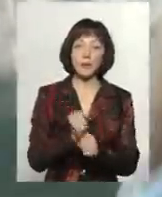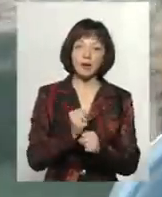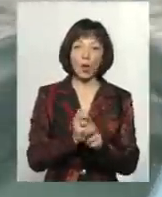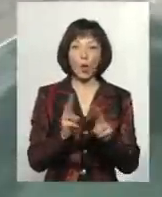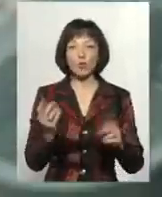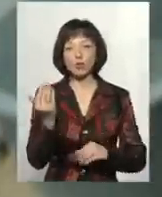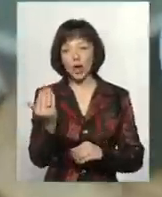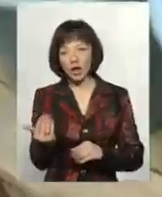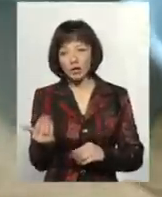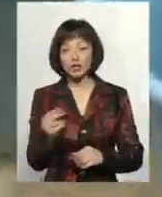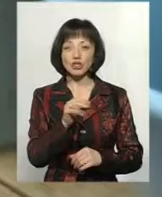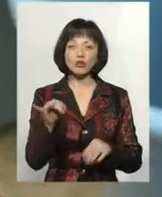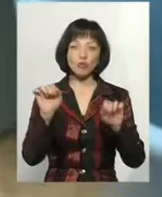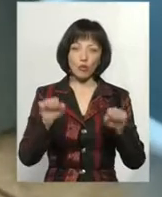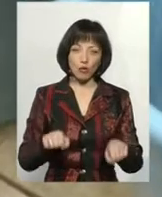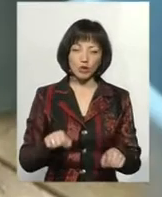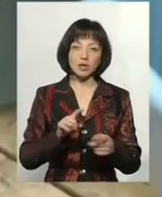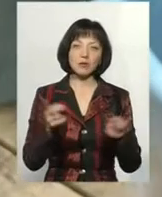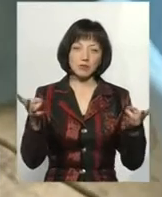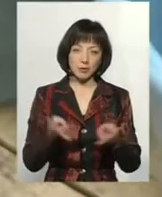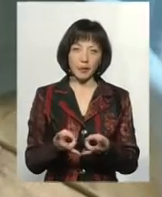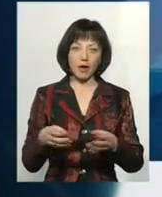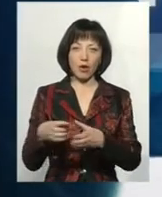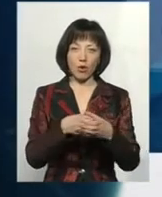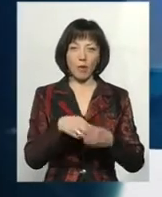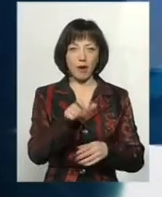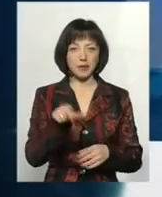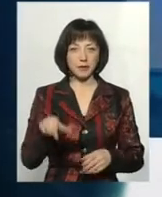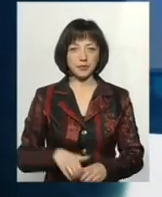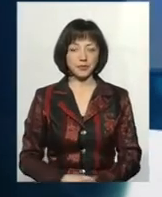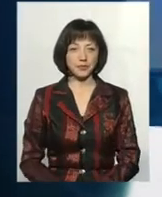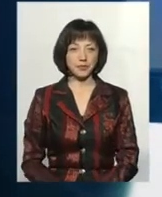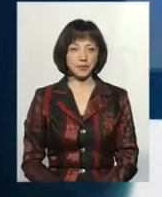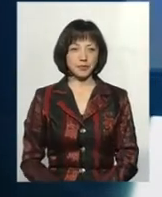кому належить та чи може стати у нагоді громаді.